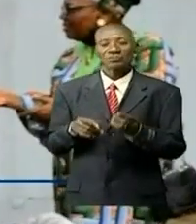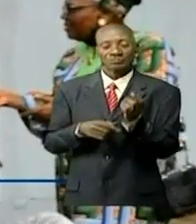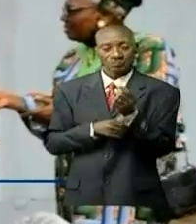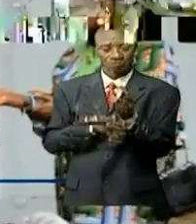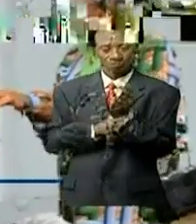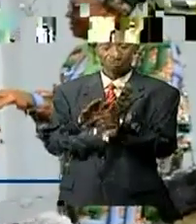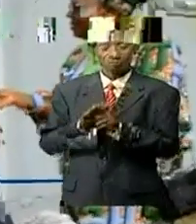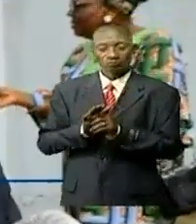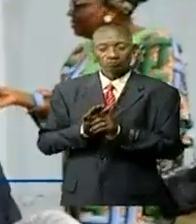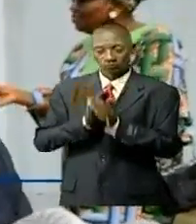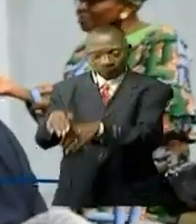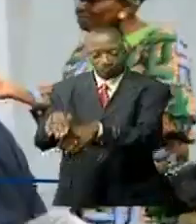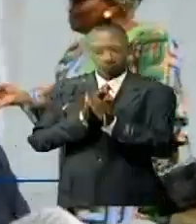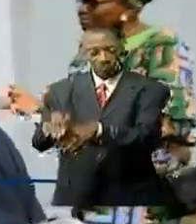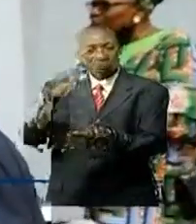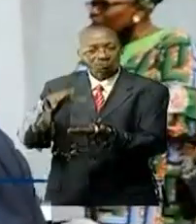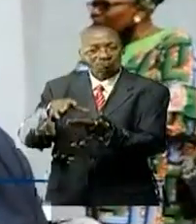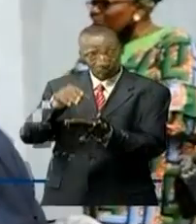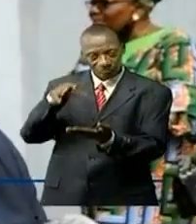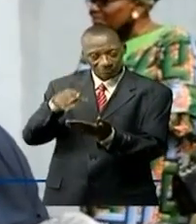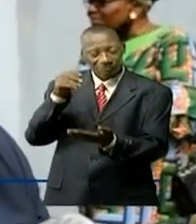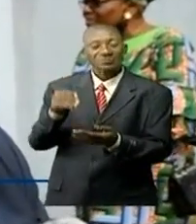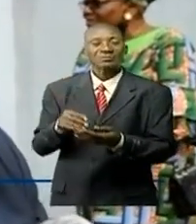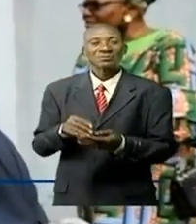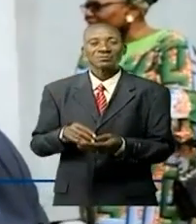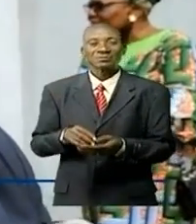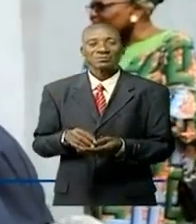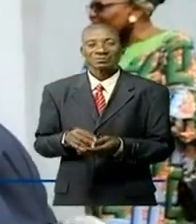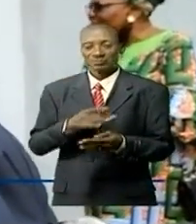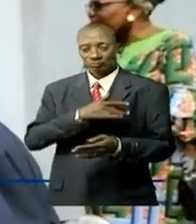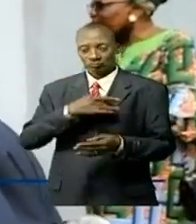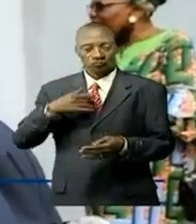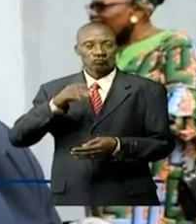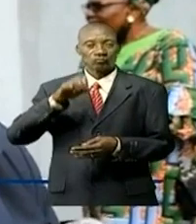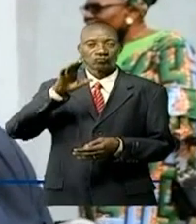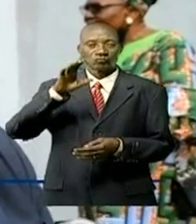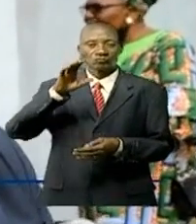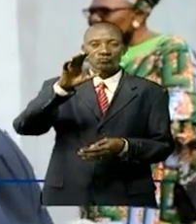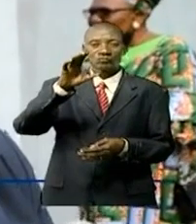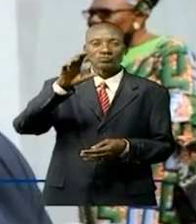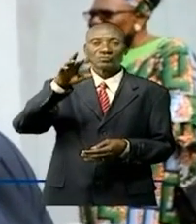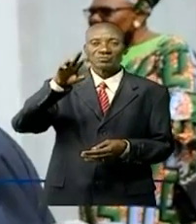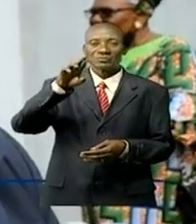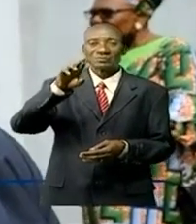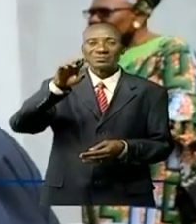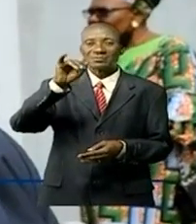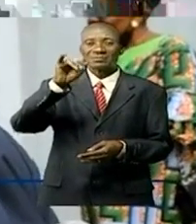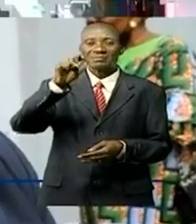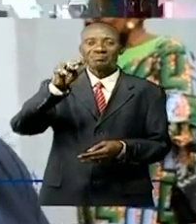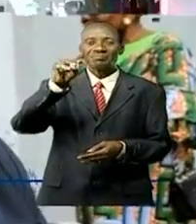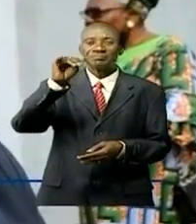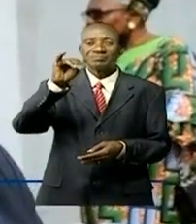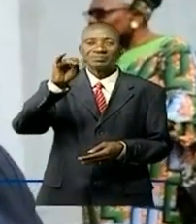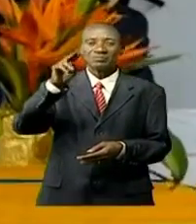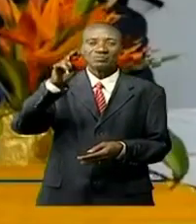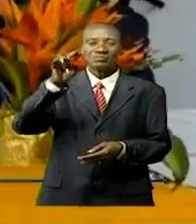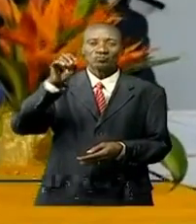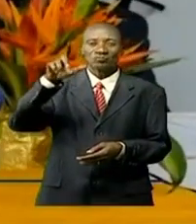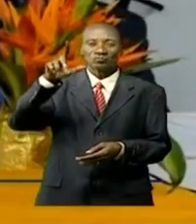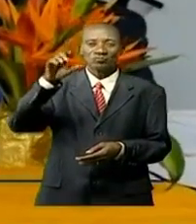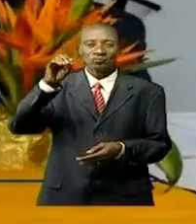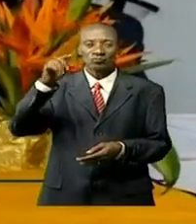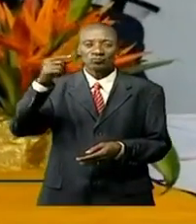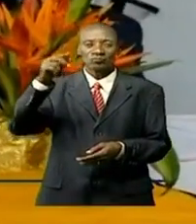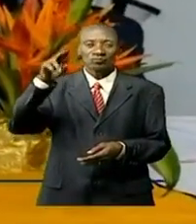Ce sont des personnes qui interviennent dans la société auprès des personnes en situation difficile. Le